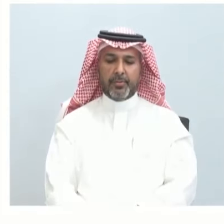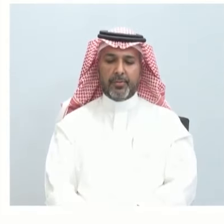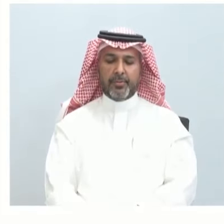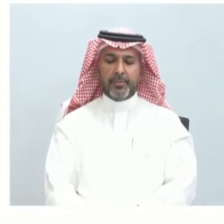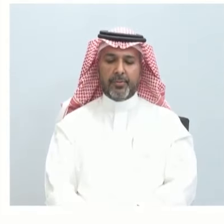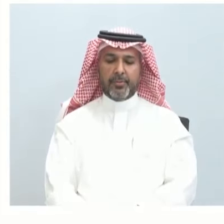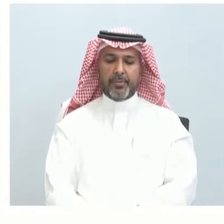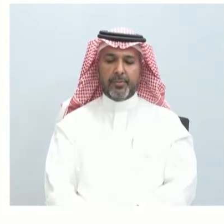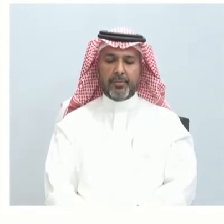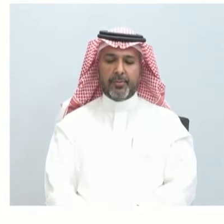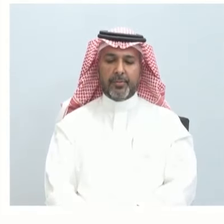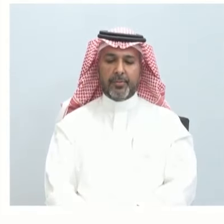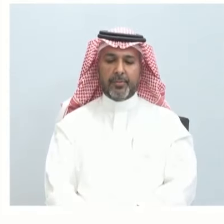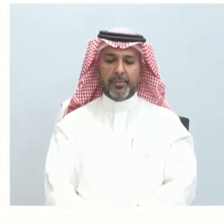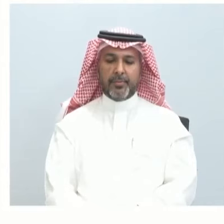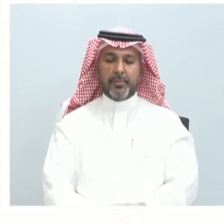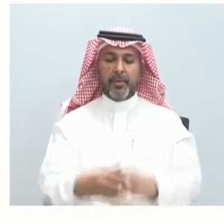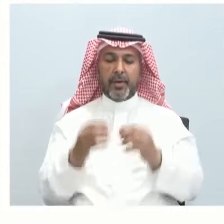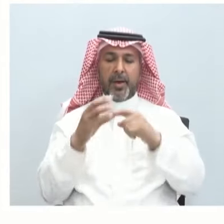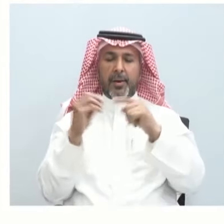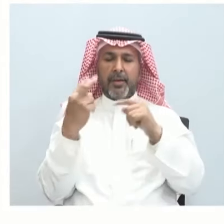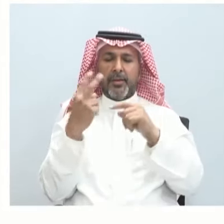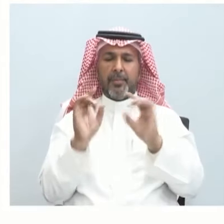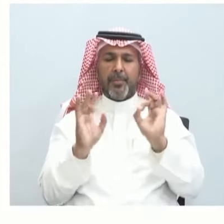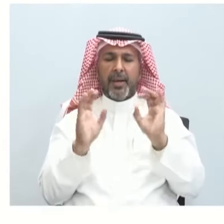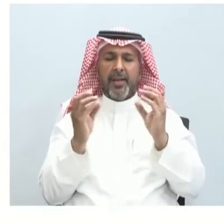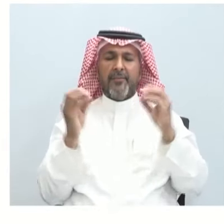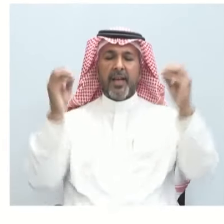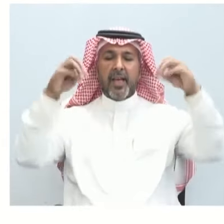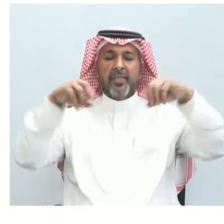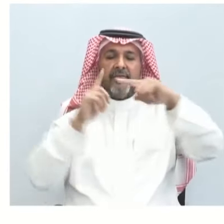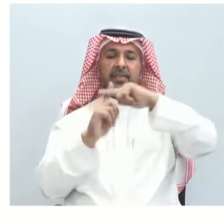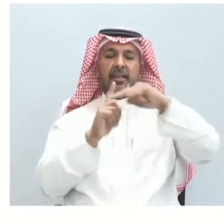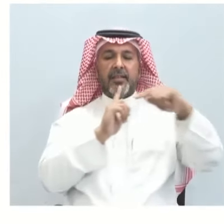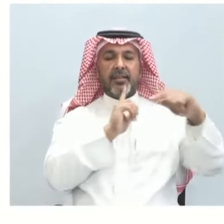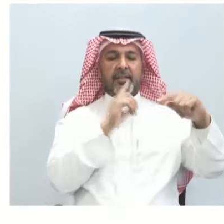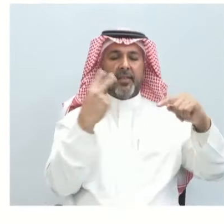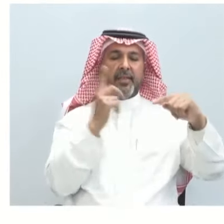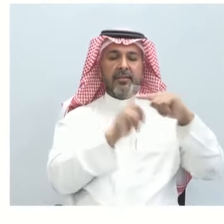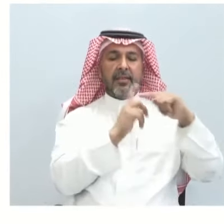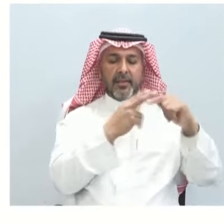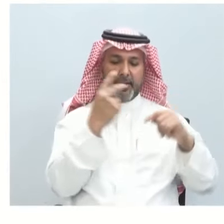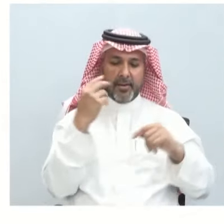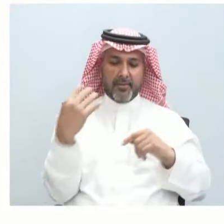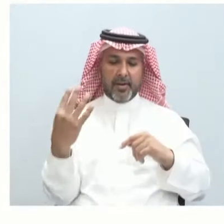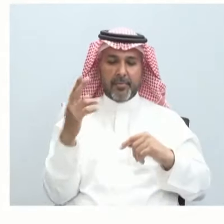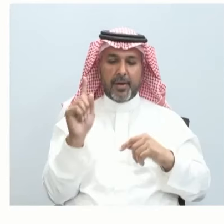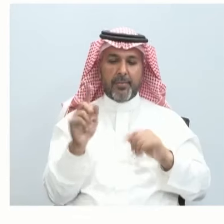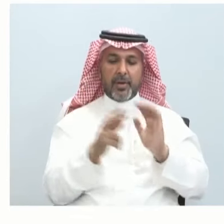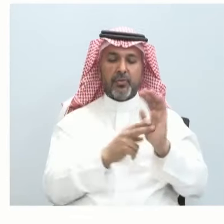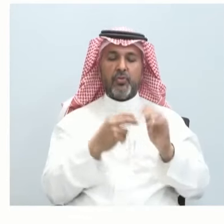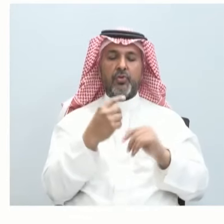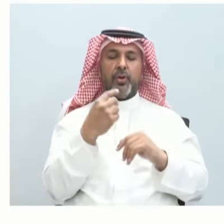10 نبدا باضافه اثنين للطرف الايمن والايسر فتصبح اربع باء تساوي 12 بقسمه